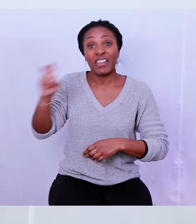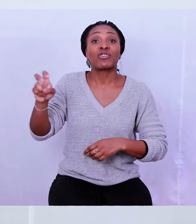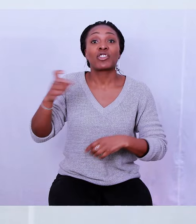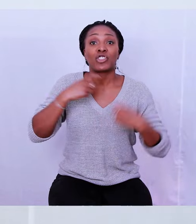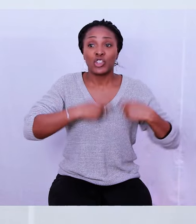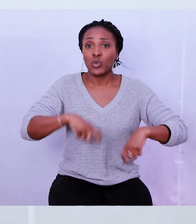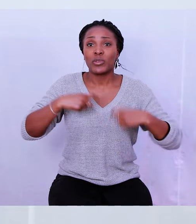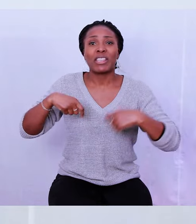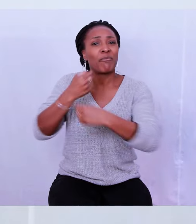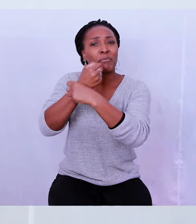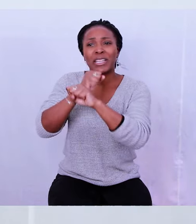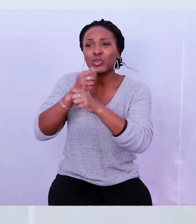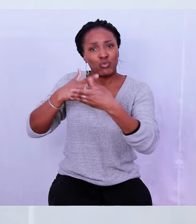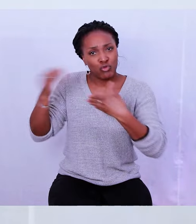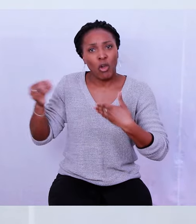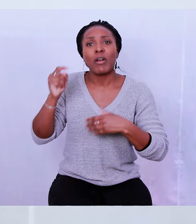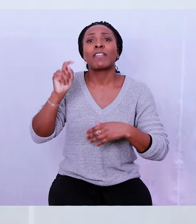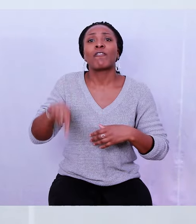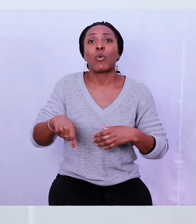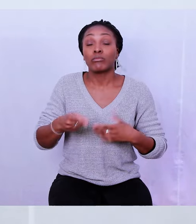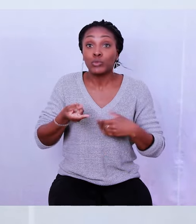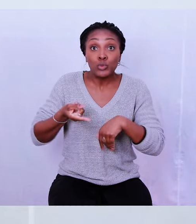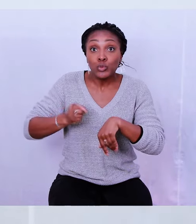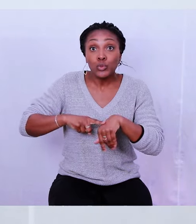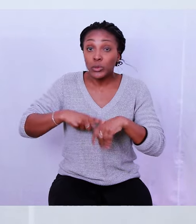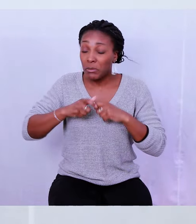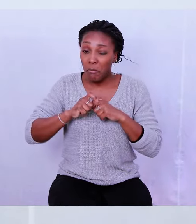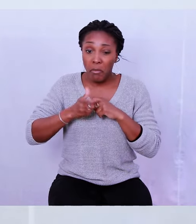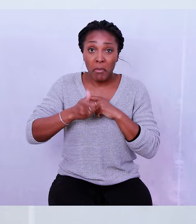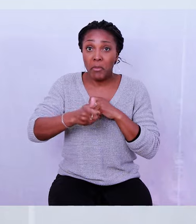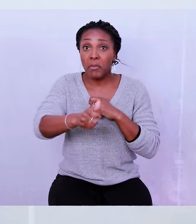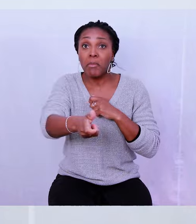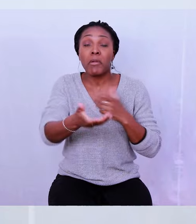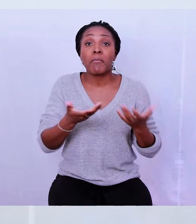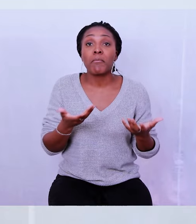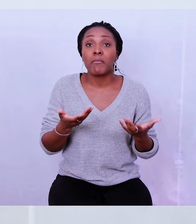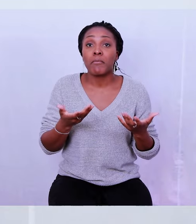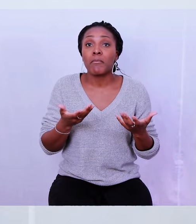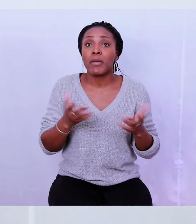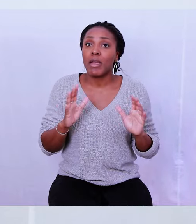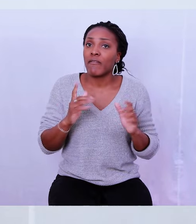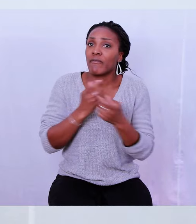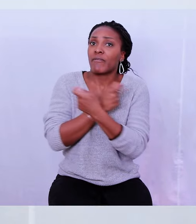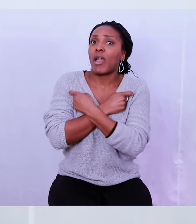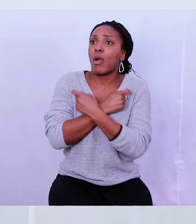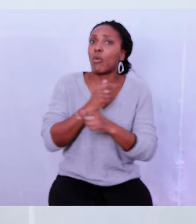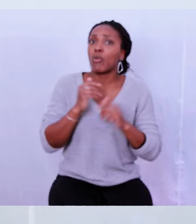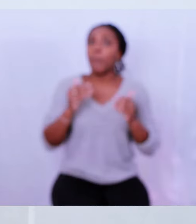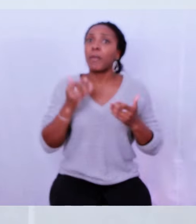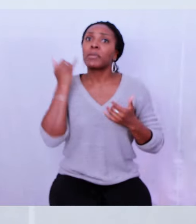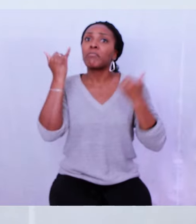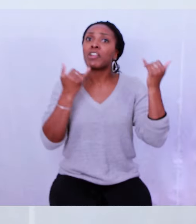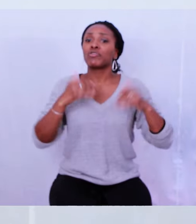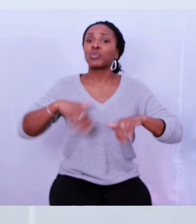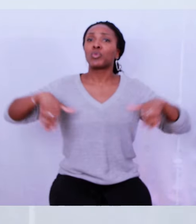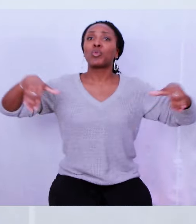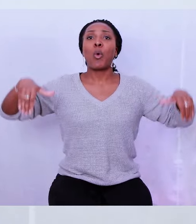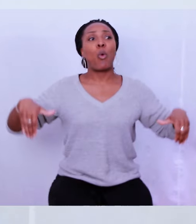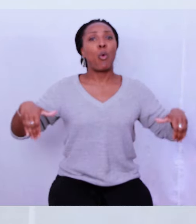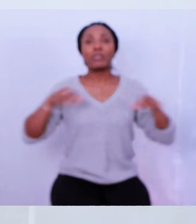prison », automatiquement, les choses se sont mises en place. Et pourtant, Pharaon, était sûrement sur son trône ou dans une